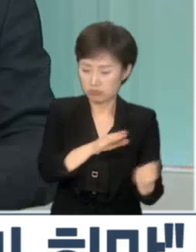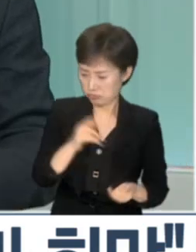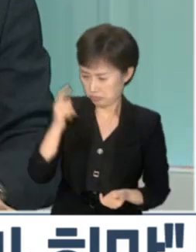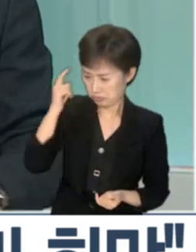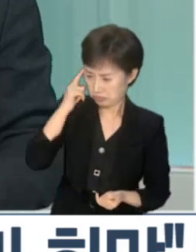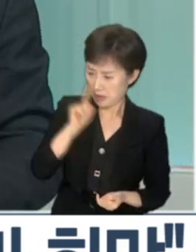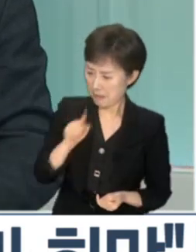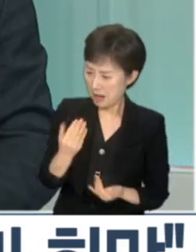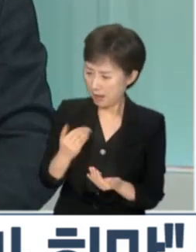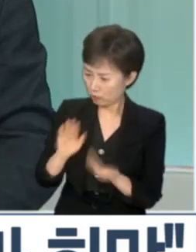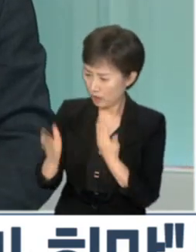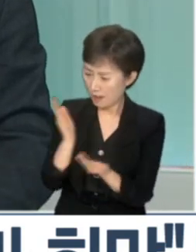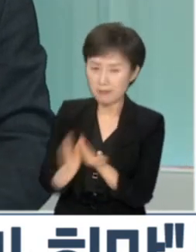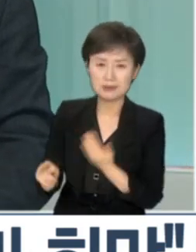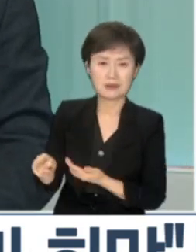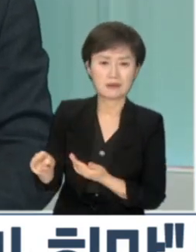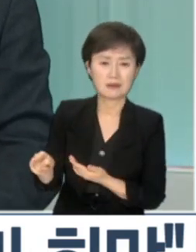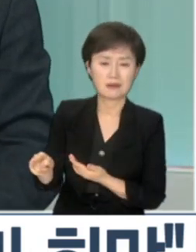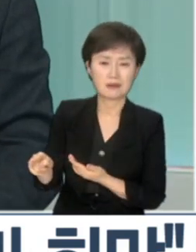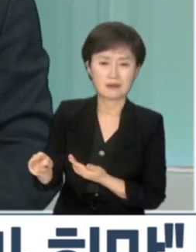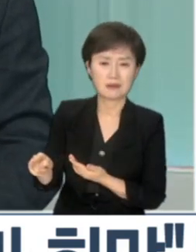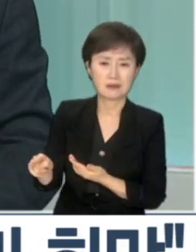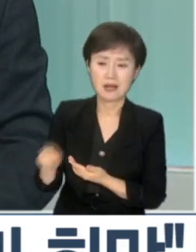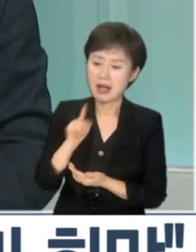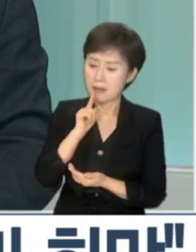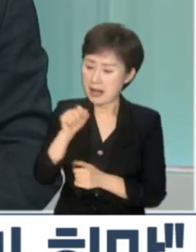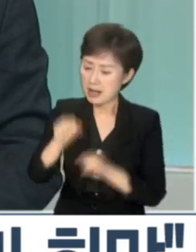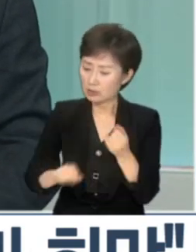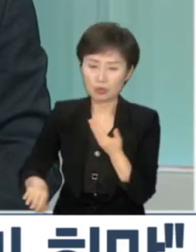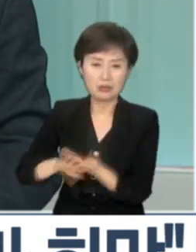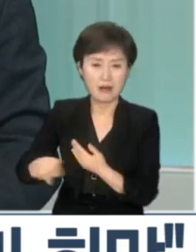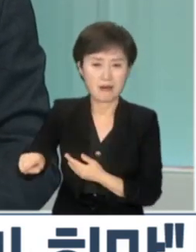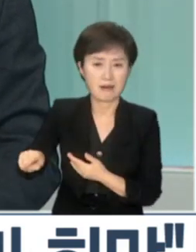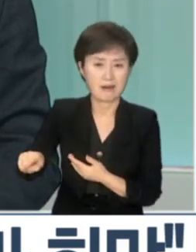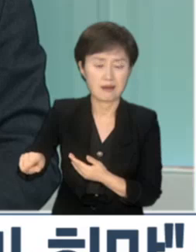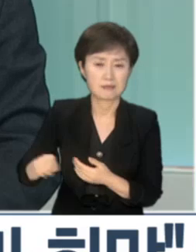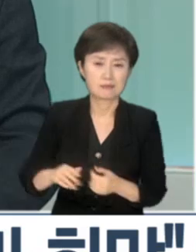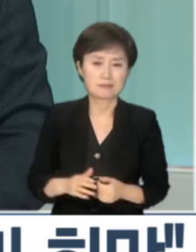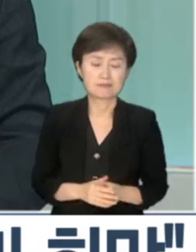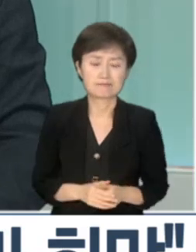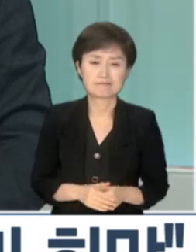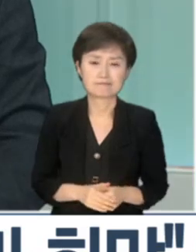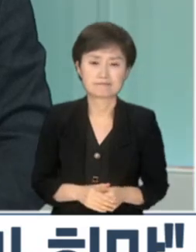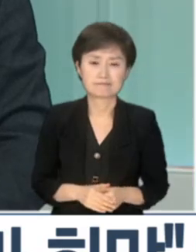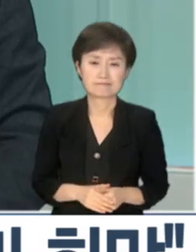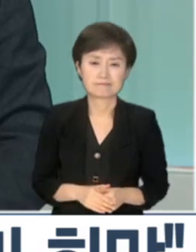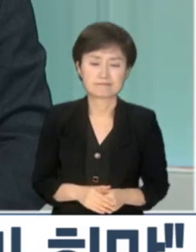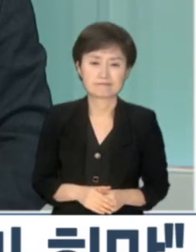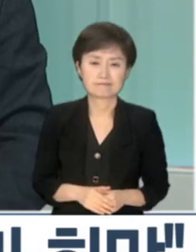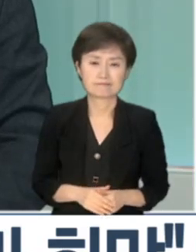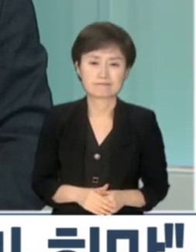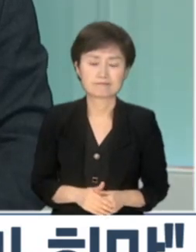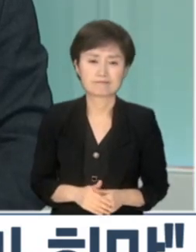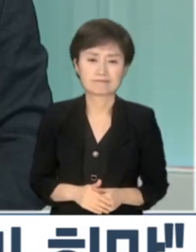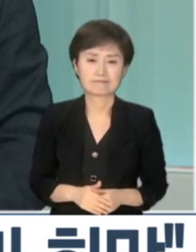맞잖아요. 그러니까 지금 그 말 따로 행동 따로 이렇게 하고 있는 그런 모습을 지금 보고 있다. 이런 거에 대한 지적인 것